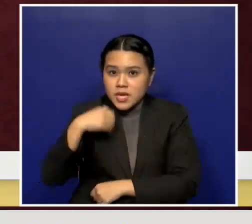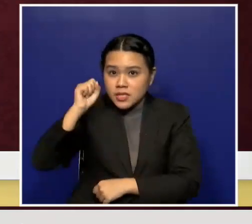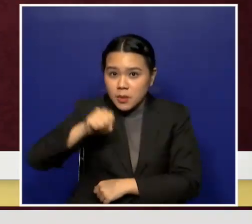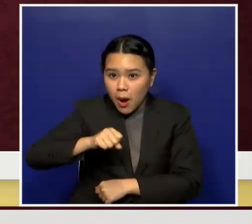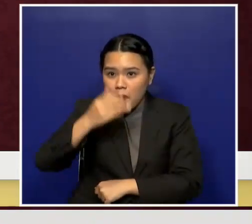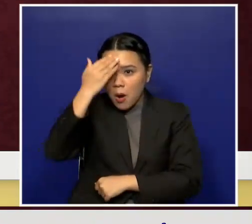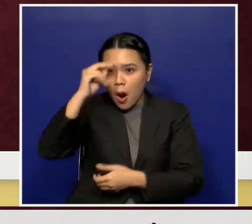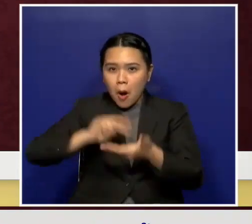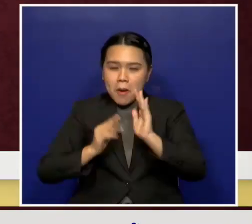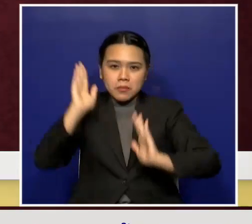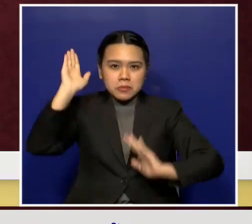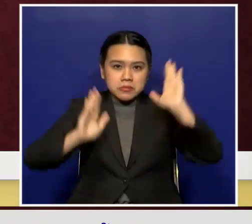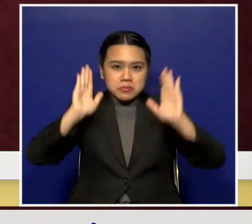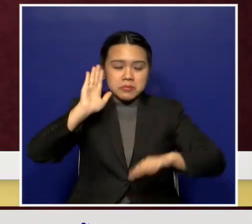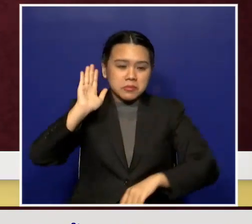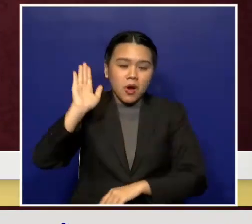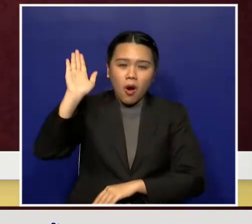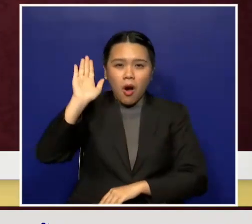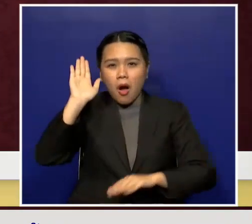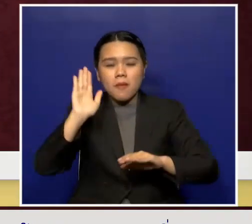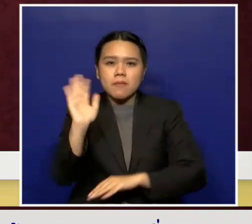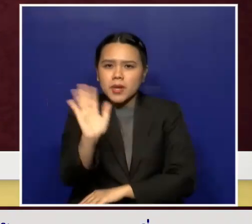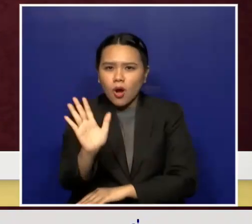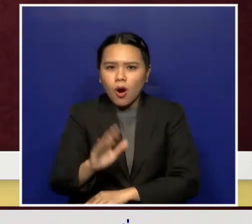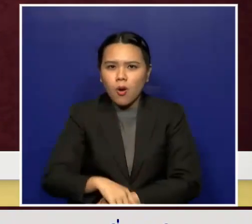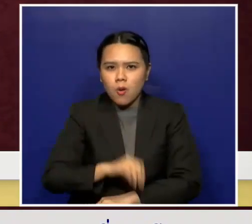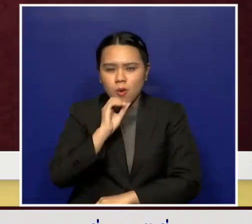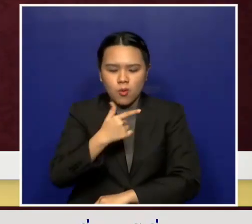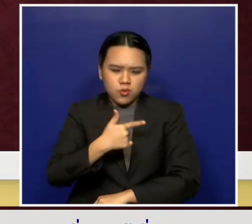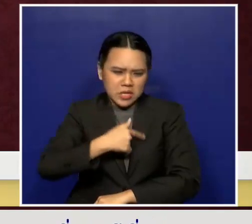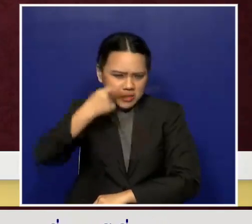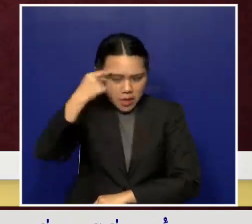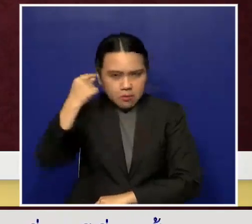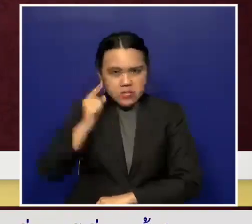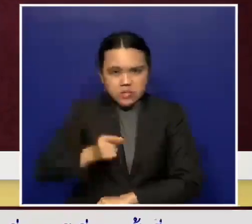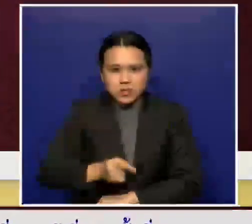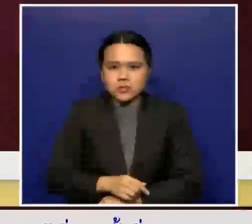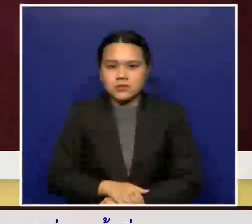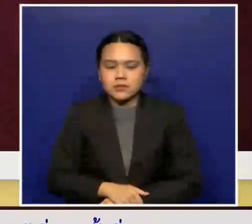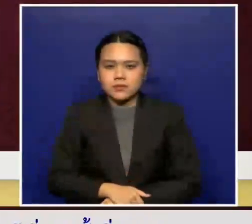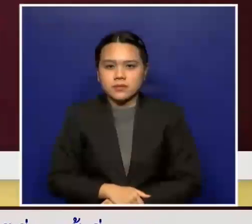าเรียกร้องประชาธิปไตยมันใจดำจริงๆนะครับขึ้นชาร์ตต่อไปเลยครับ